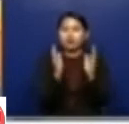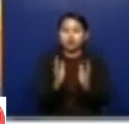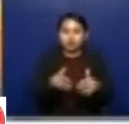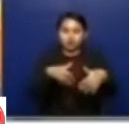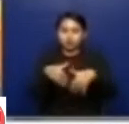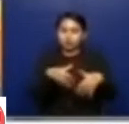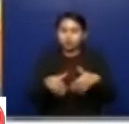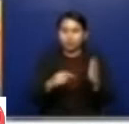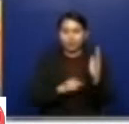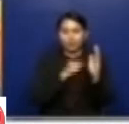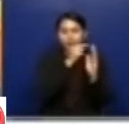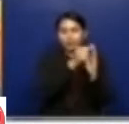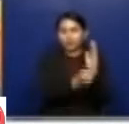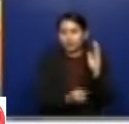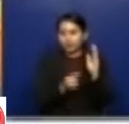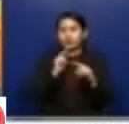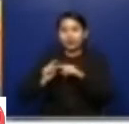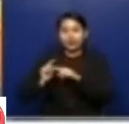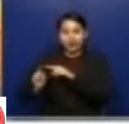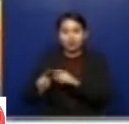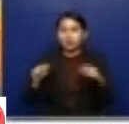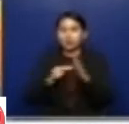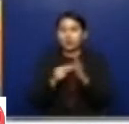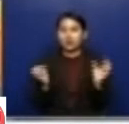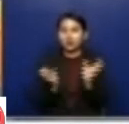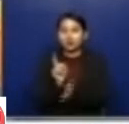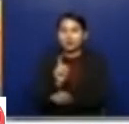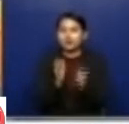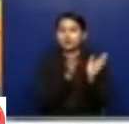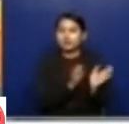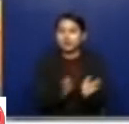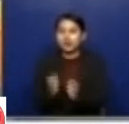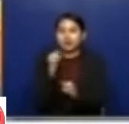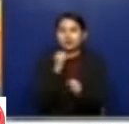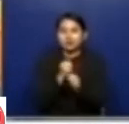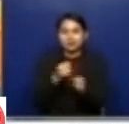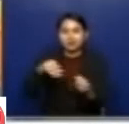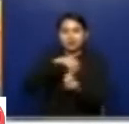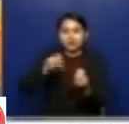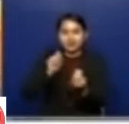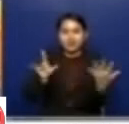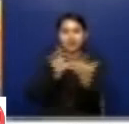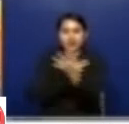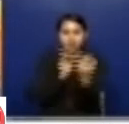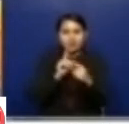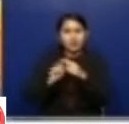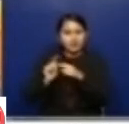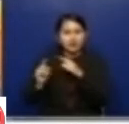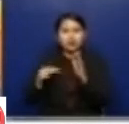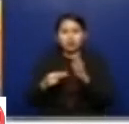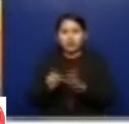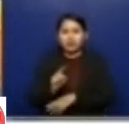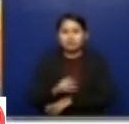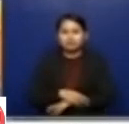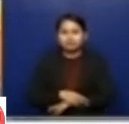นในพื้นที่ต่างๆทั่วประเทศซึ่งเป็นผลกระทบจากการดำเนินการพัฒนาเศรษฐกิจและสังคมที่ขาดดุล